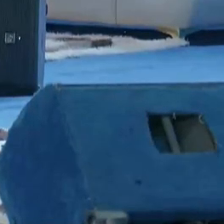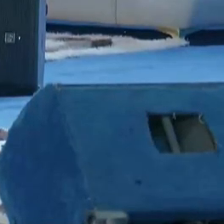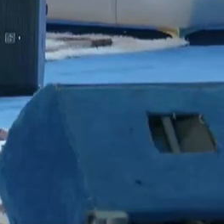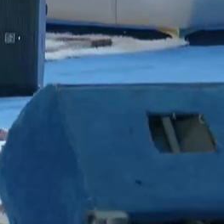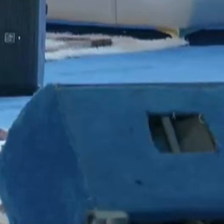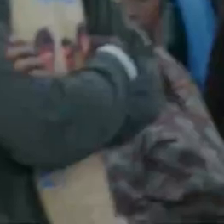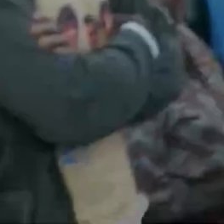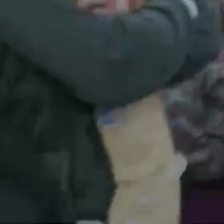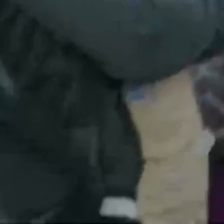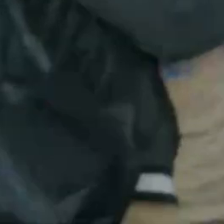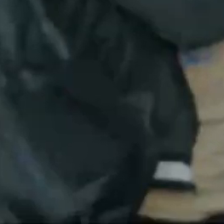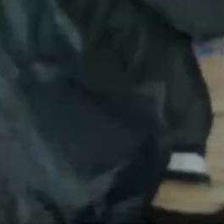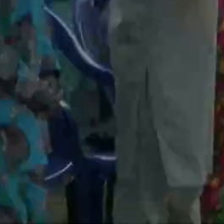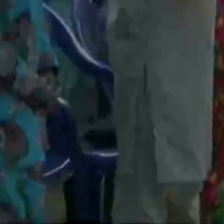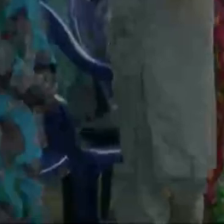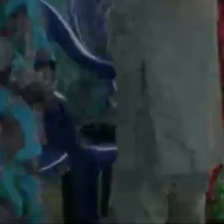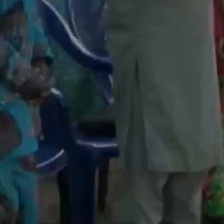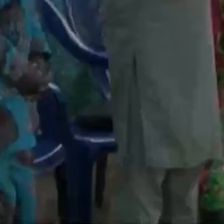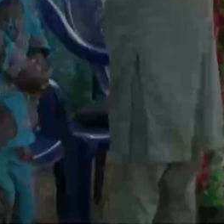Bon dimanche à tout le monde.